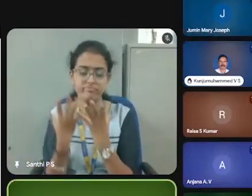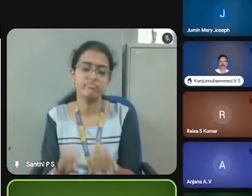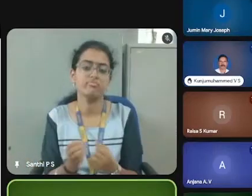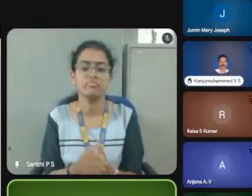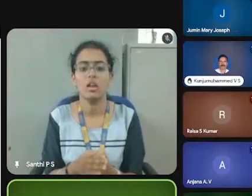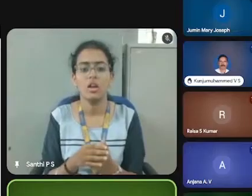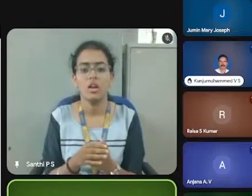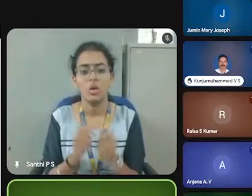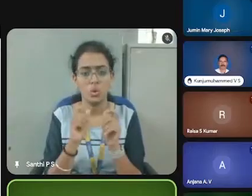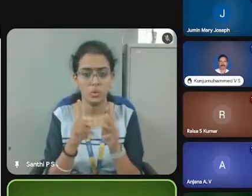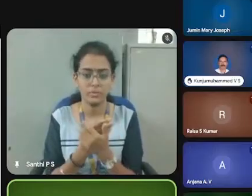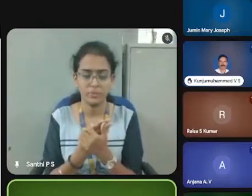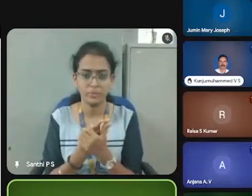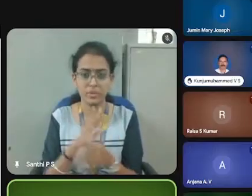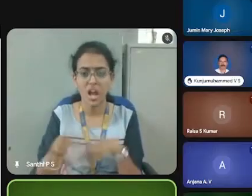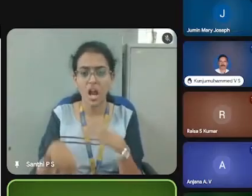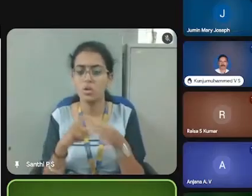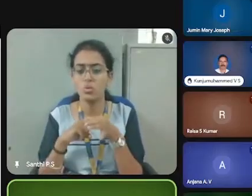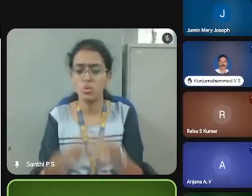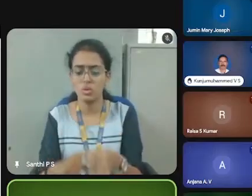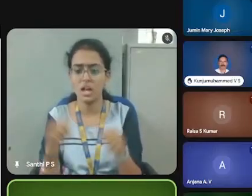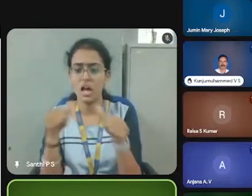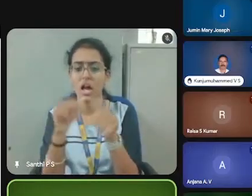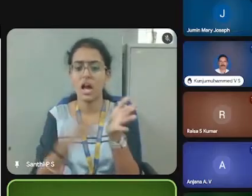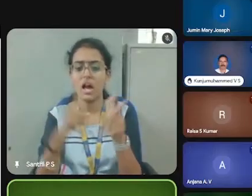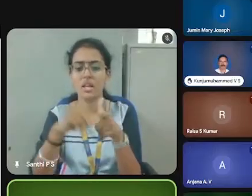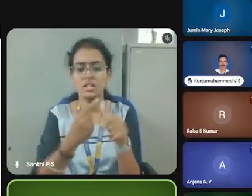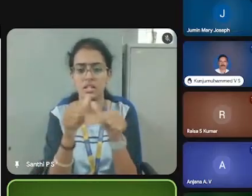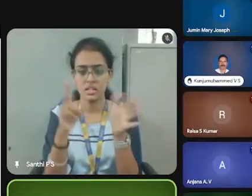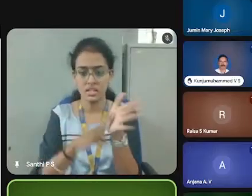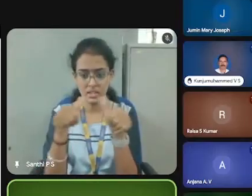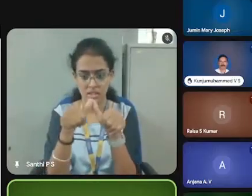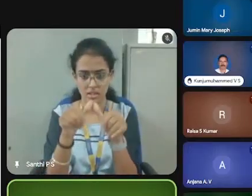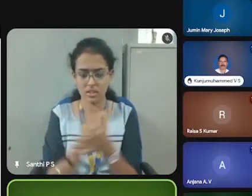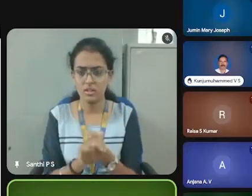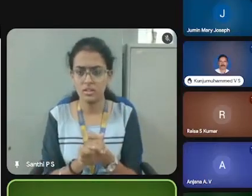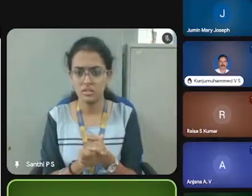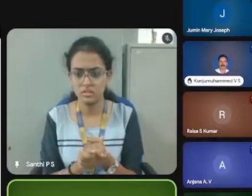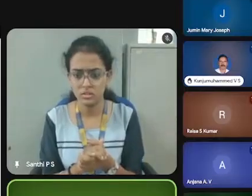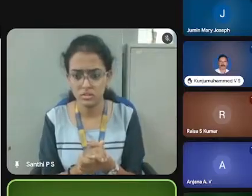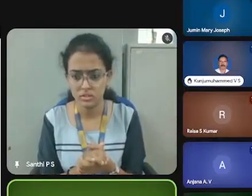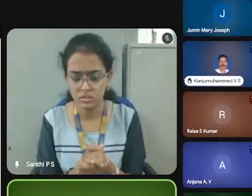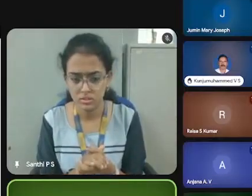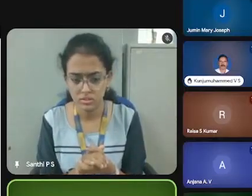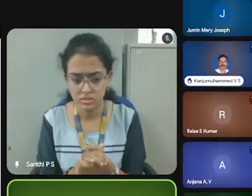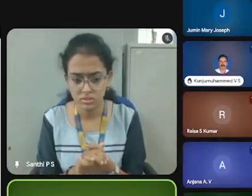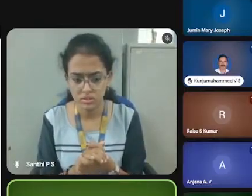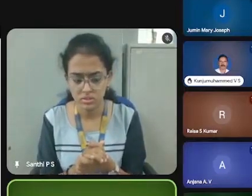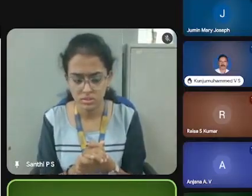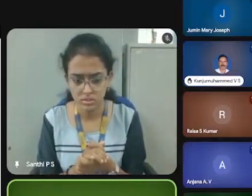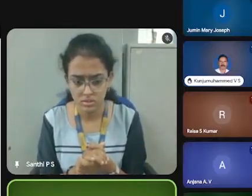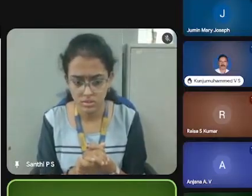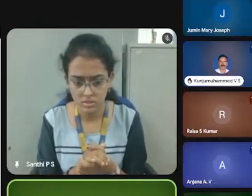ഓക്കെ മാം. അടുത്തൊരു ചോദ്യം അഞ്ജന മാമിനോടാണ്. ഈസ് ദെയർ എ സ്റ്റേറ്റ് ഓഫ് ലാംഗ്വേജ് കൺഫ്യൂഷൻ ഇൻ ചിൽഡ്രൻ ഓർ ഇസ് ഇറ്റ്